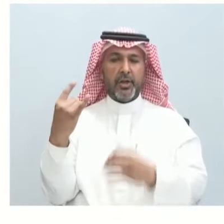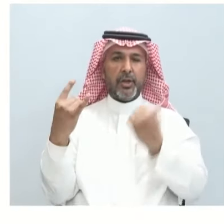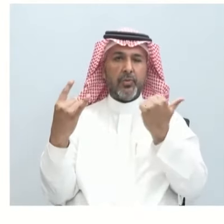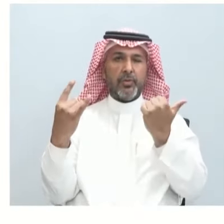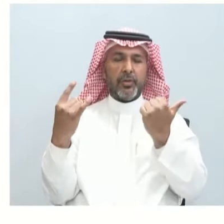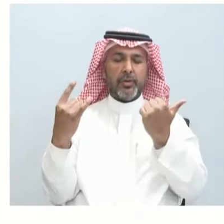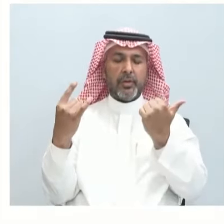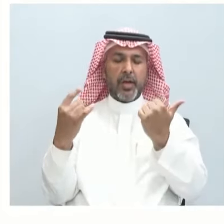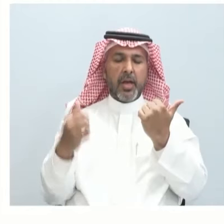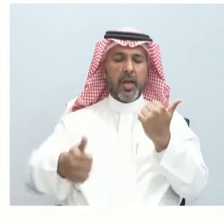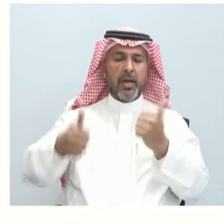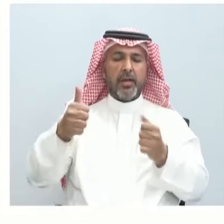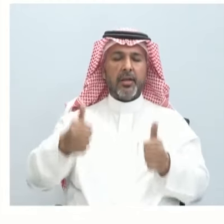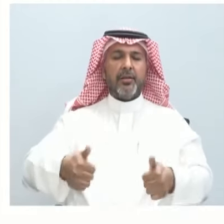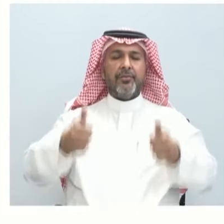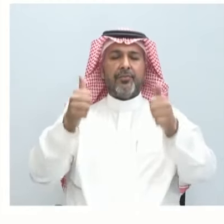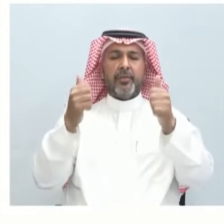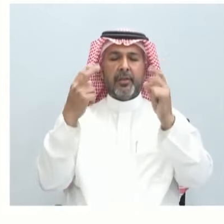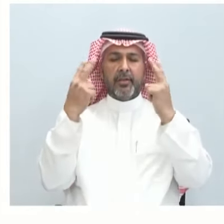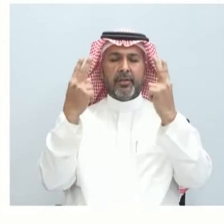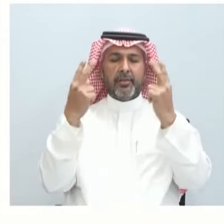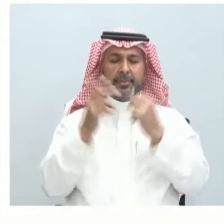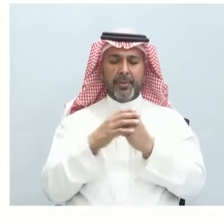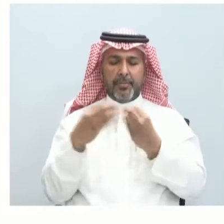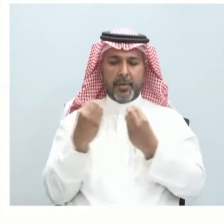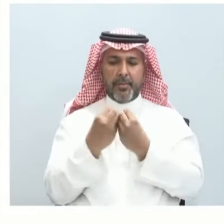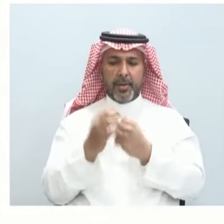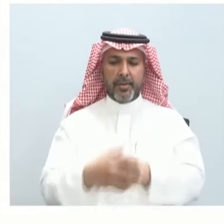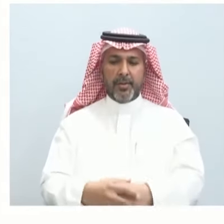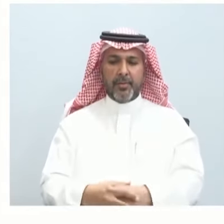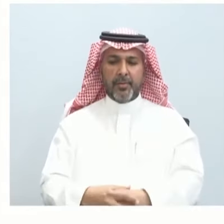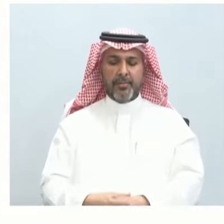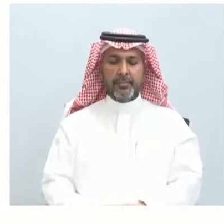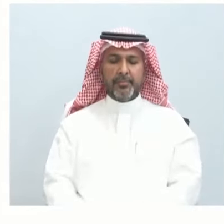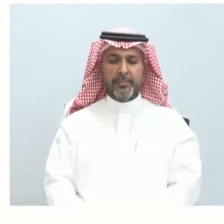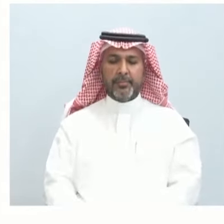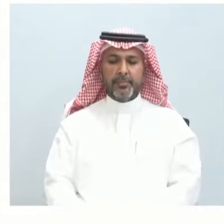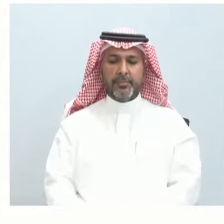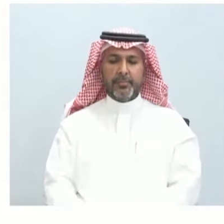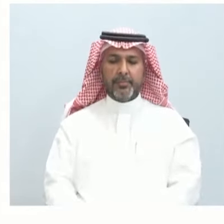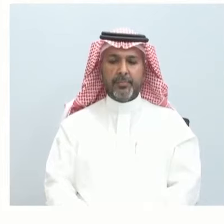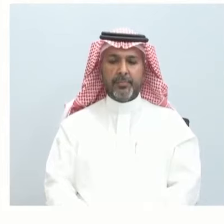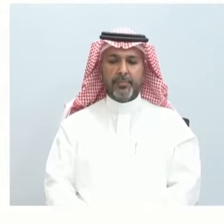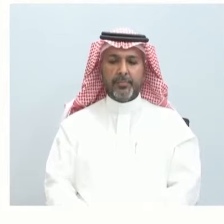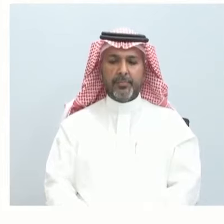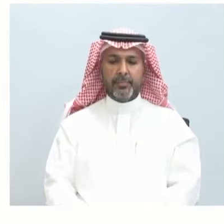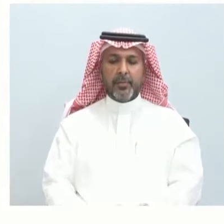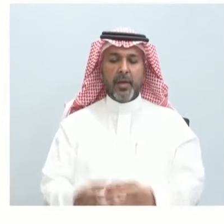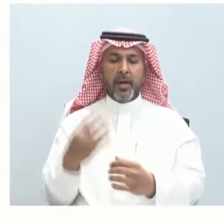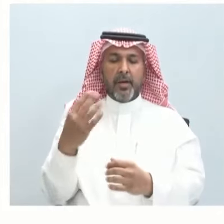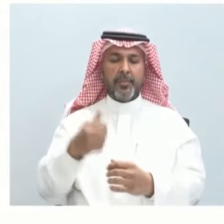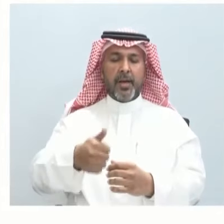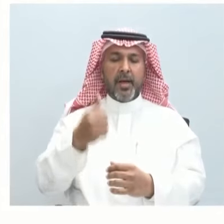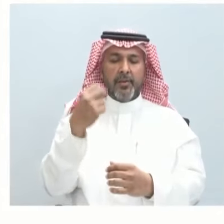بالطرف الايمن 10,000 تربيع وهنا سته الف تربيع بالنسبه للطرف الايسر 4000